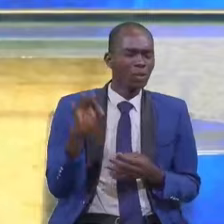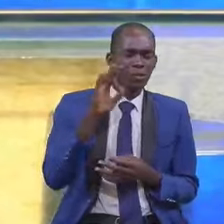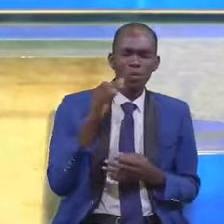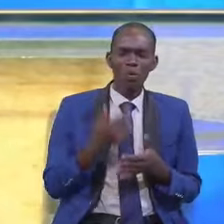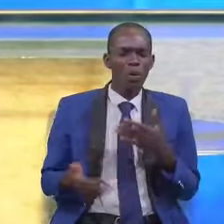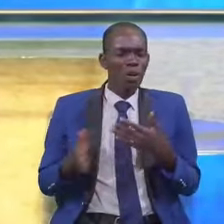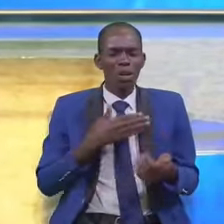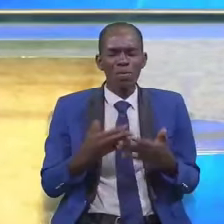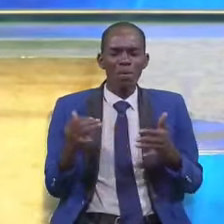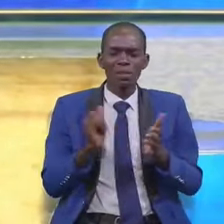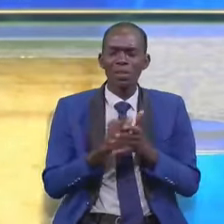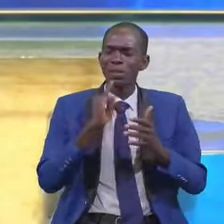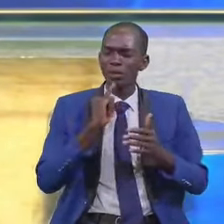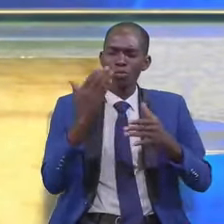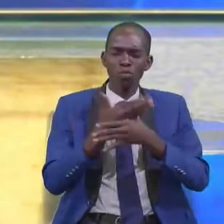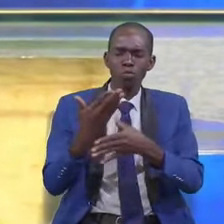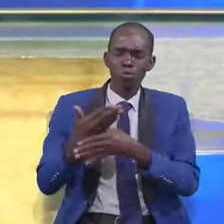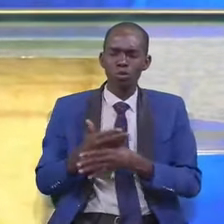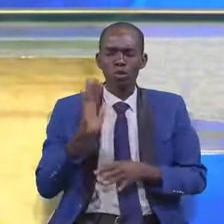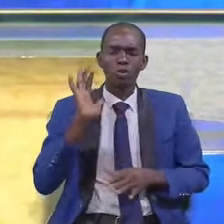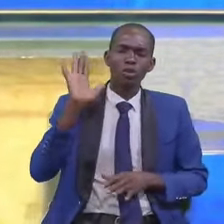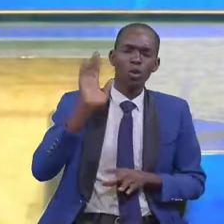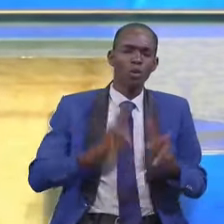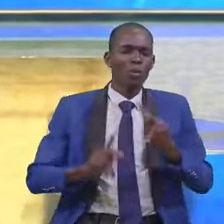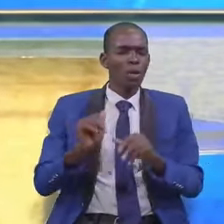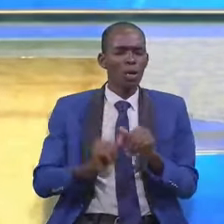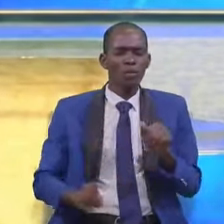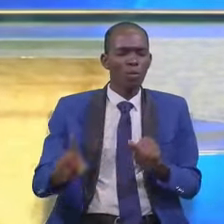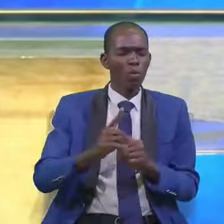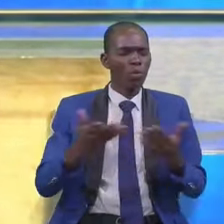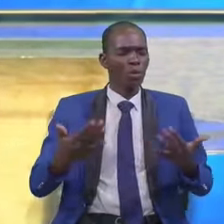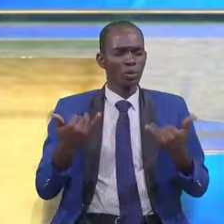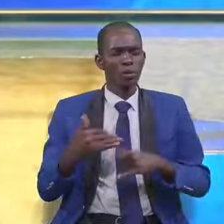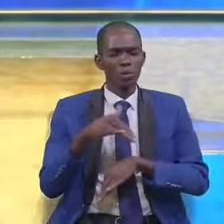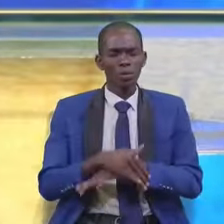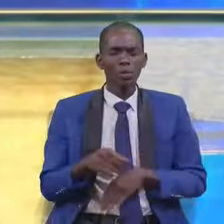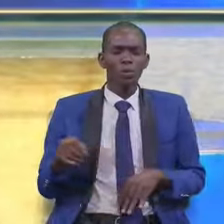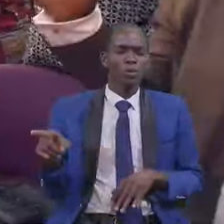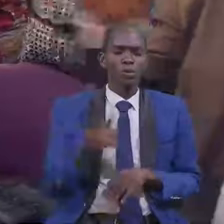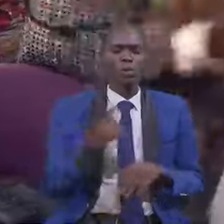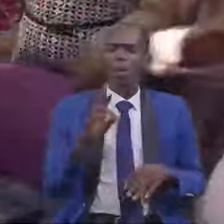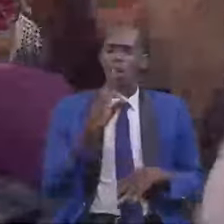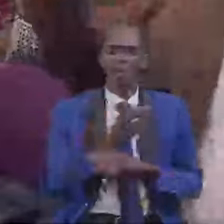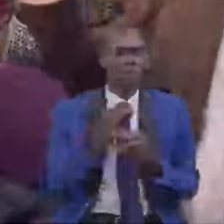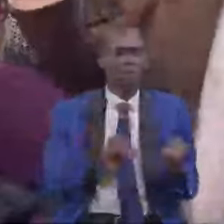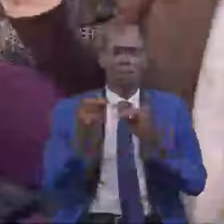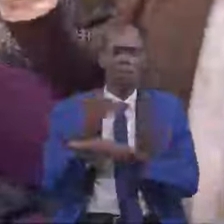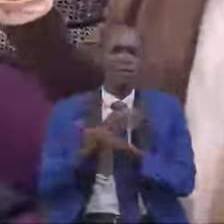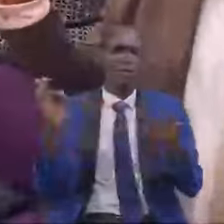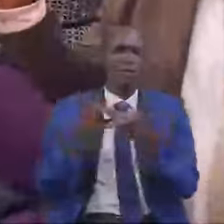esprits familiers, quelque chose qui tourmente ton peuple. Ce soir, je chasse la chose de vous au nom de